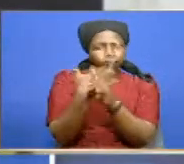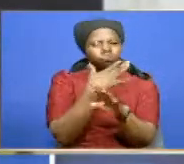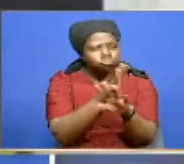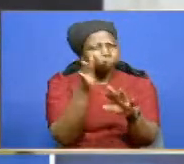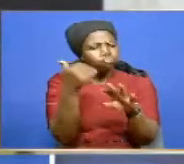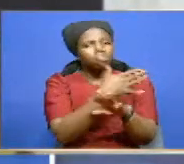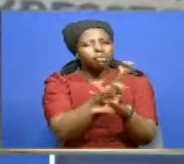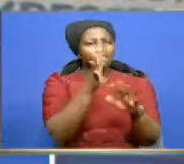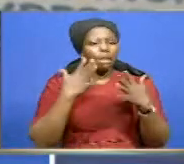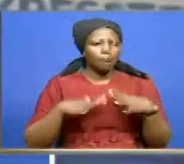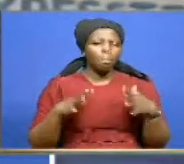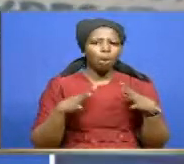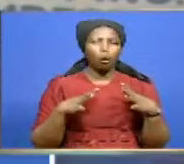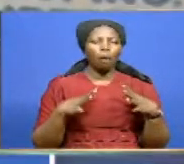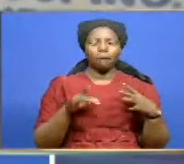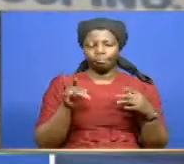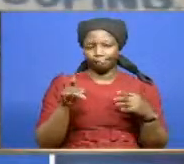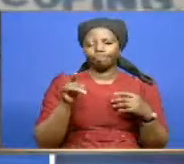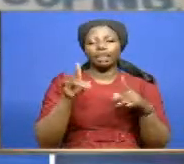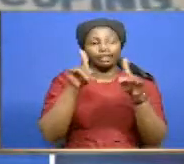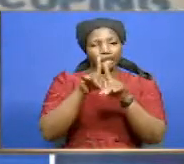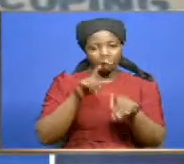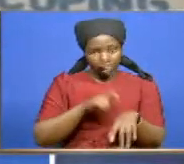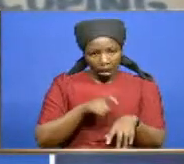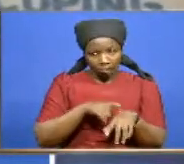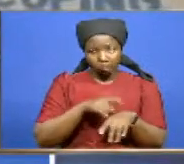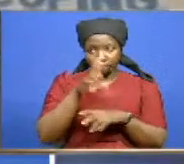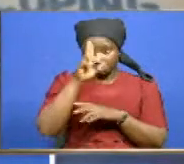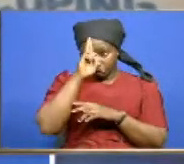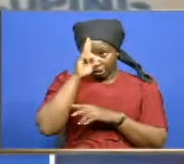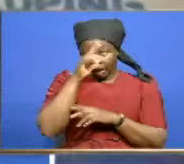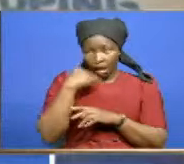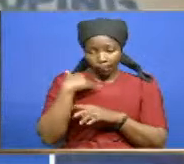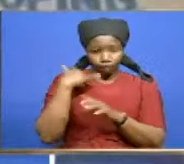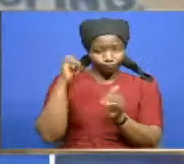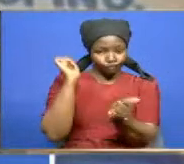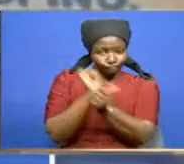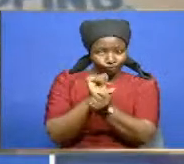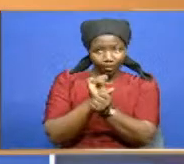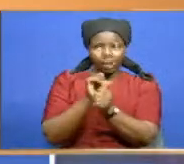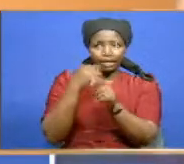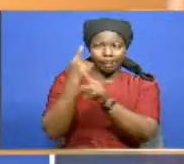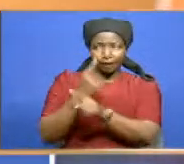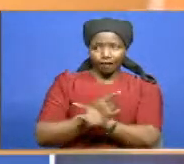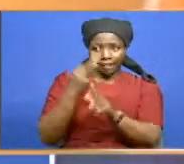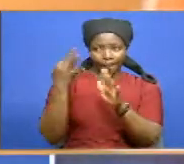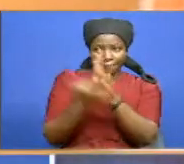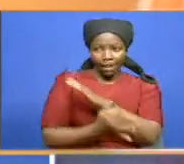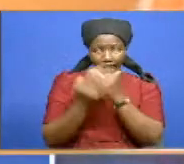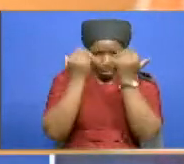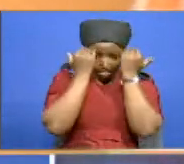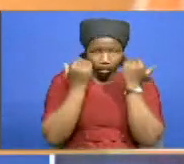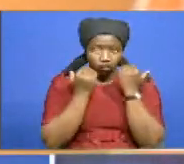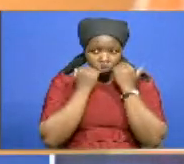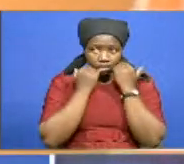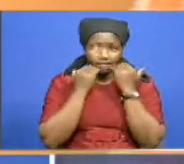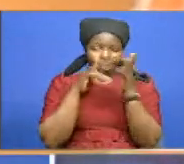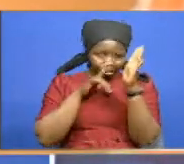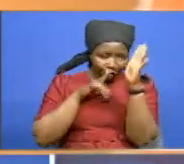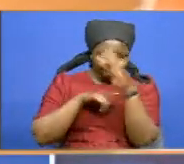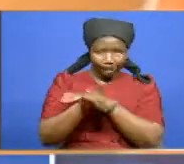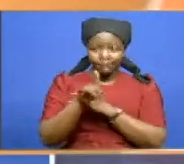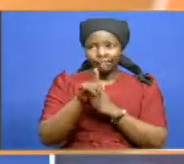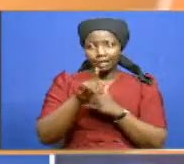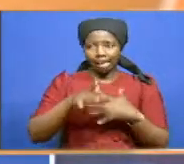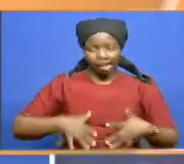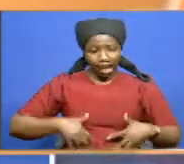wananchi. Wakati huo huo, maafisa wamenasa faili kadhaa za mahakama kutoka afisi zao katika eneo la Gatundu Kusini, kaunti ya